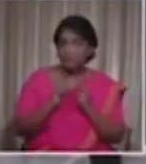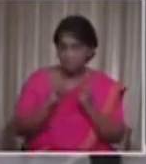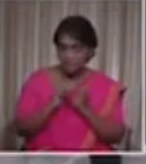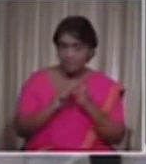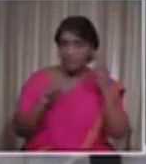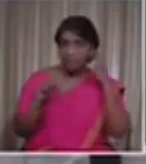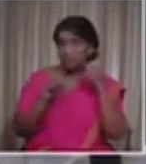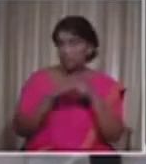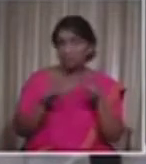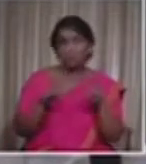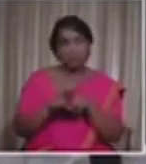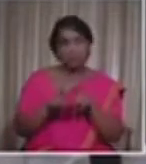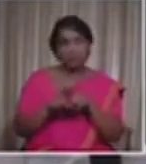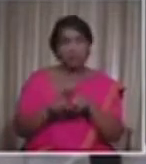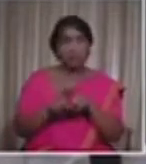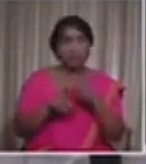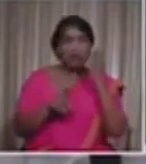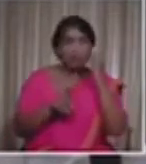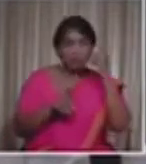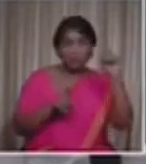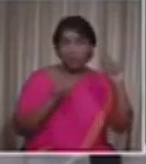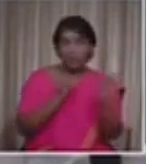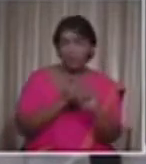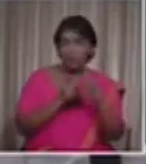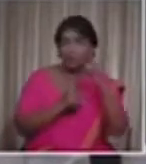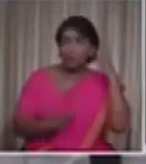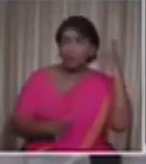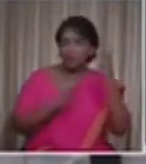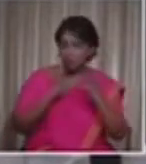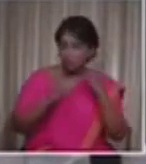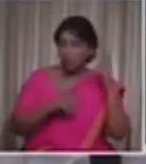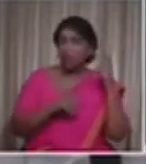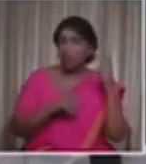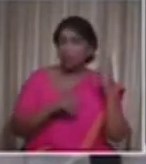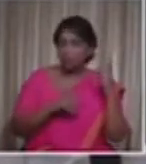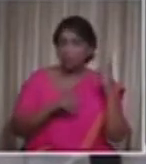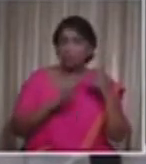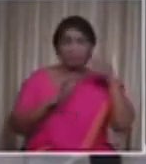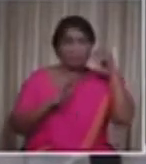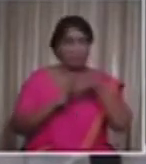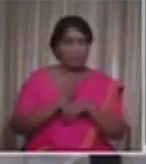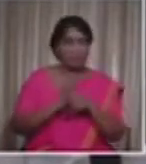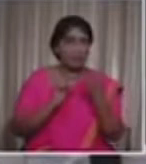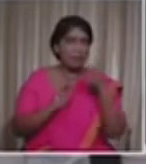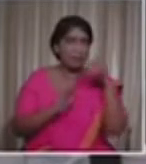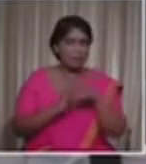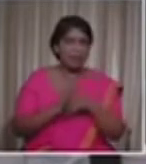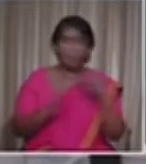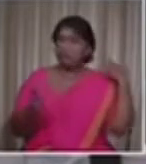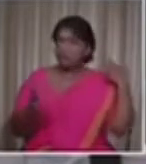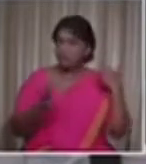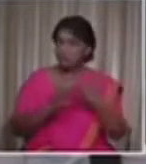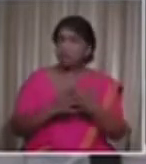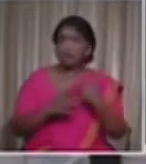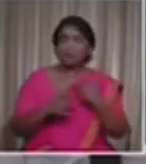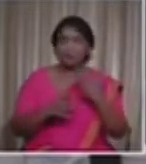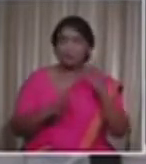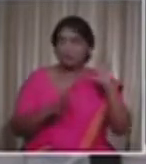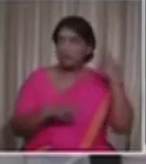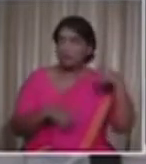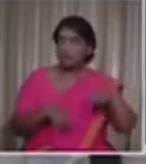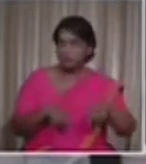කරගෙන මෙන්ම යුක්‍රේන් යුද්ධය නිසා හටගත් ගෝලීය ආර්ථික අවපාතය හේතු කොටගෙන ඉතිහාසයේ කවදාවත්